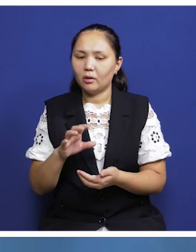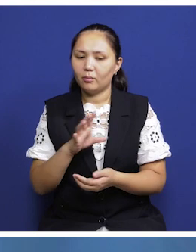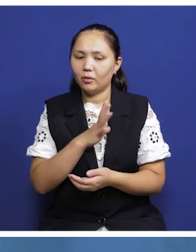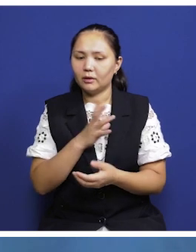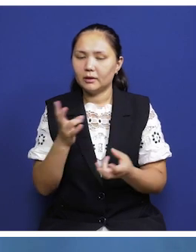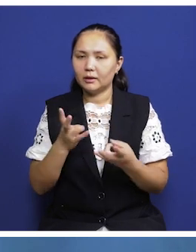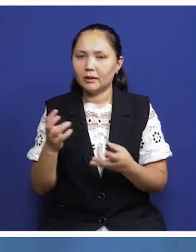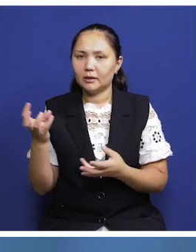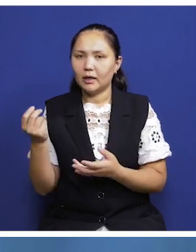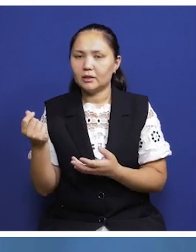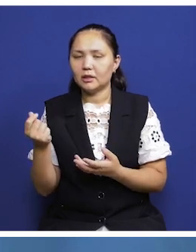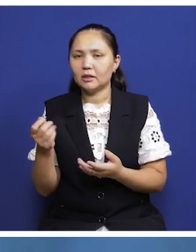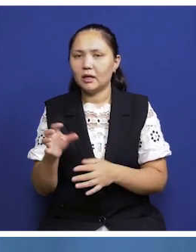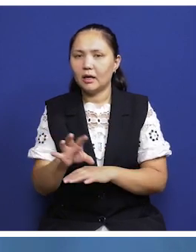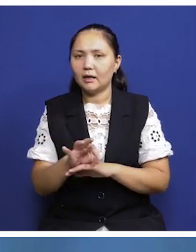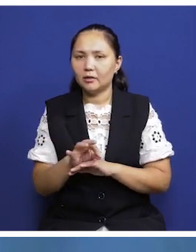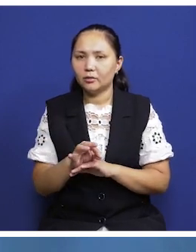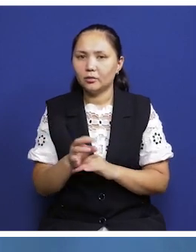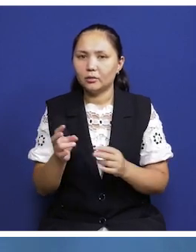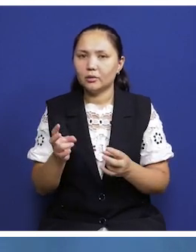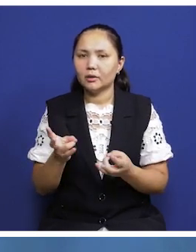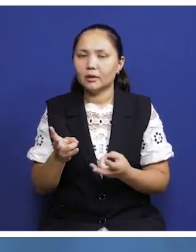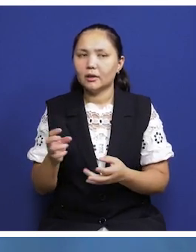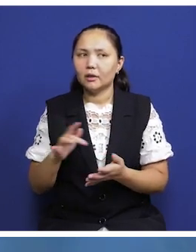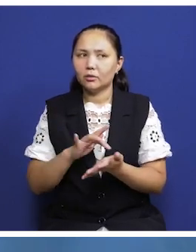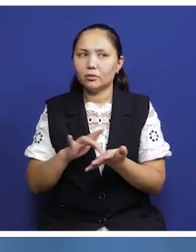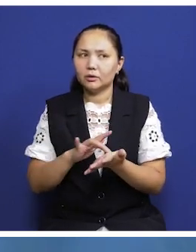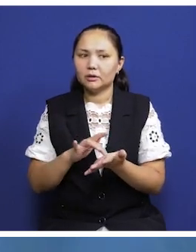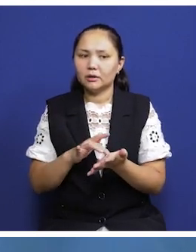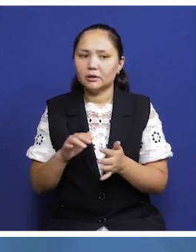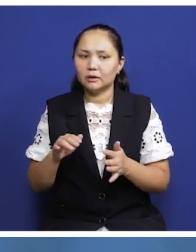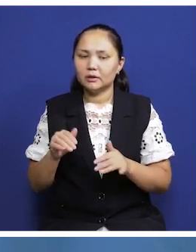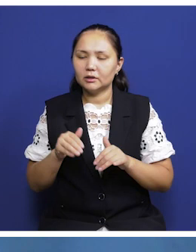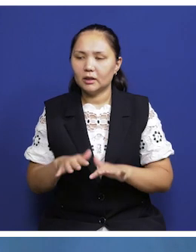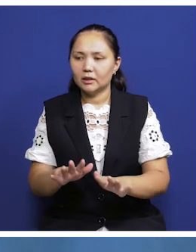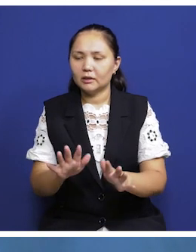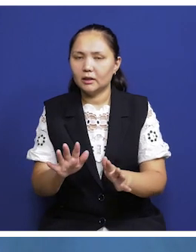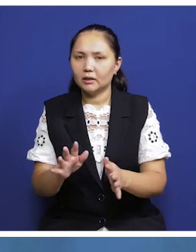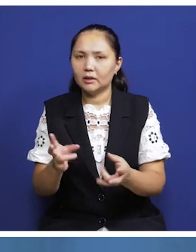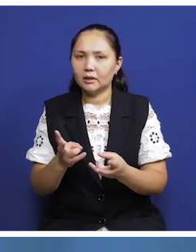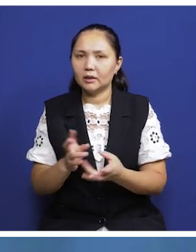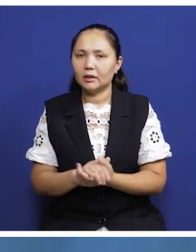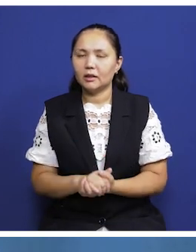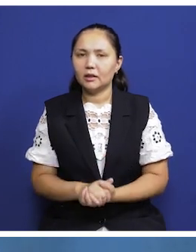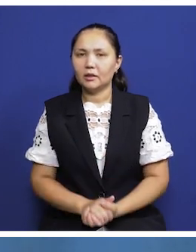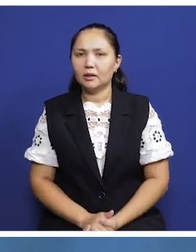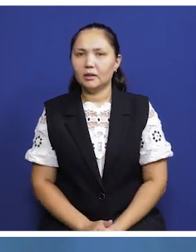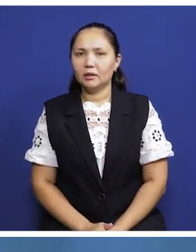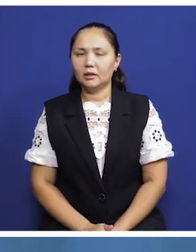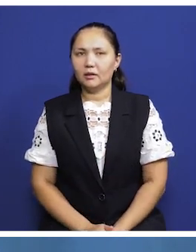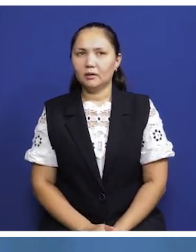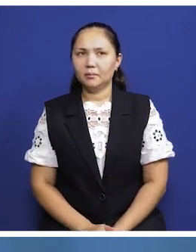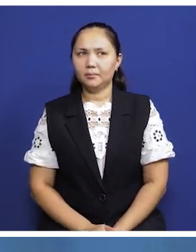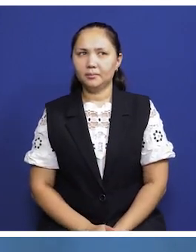тиісті бюджеттен қандай қаржы керек болса да оны жіберіп отырып, сол туристерге біз қолайлы жағдайлар жасау керекпіз. Соңғы